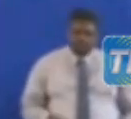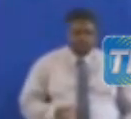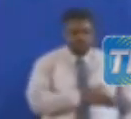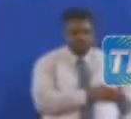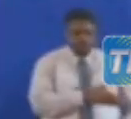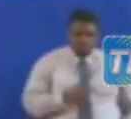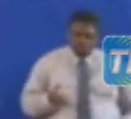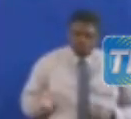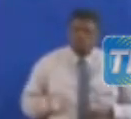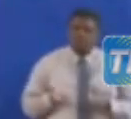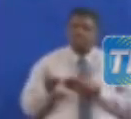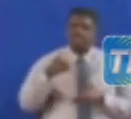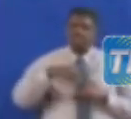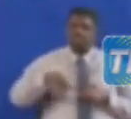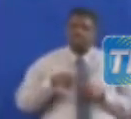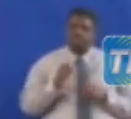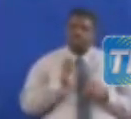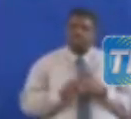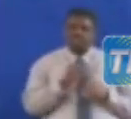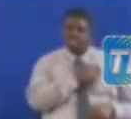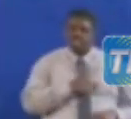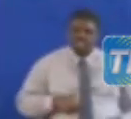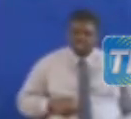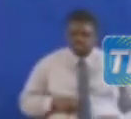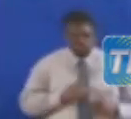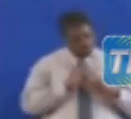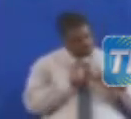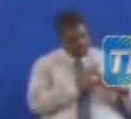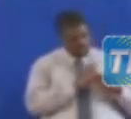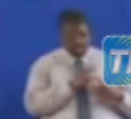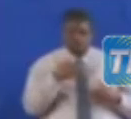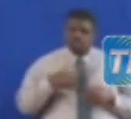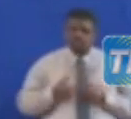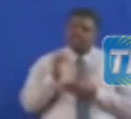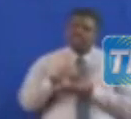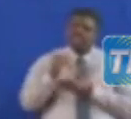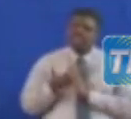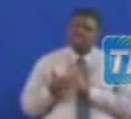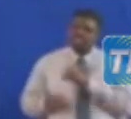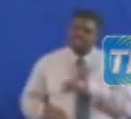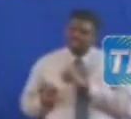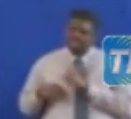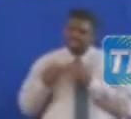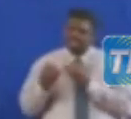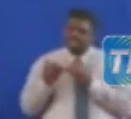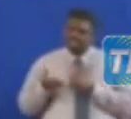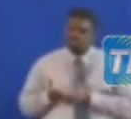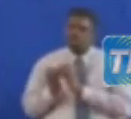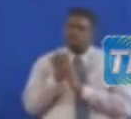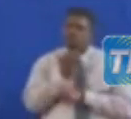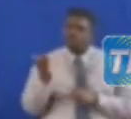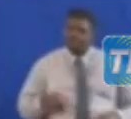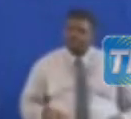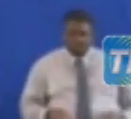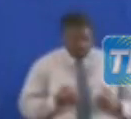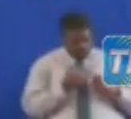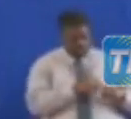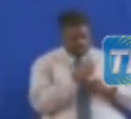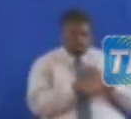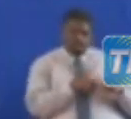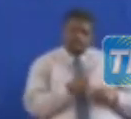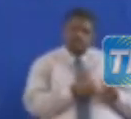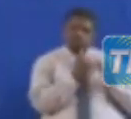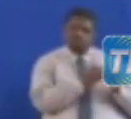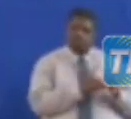upande wa uendelezaji wa ardhi, Ofisi ya Rais Temisemi kwa kushirikiana na Wizara ya Kisekta, taasisi na wadau wengine, tunatekeleza mradi